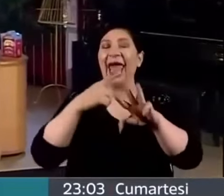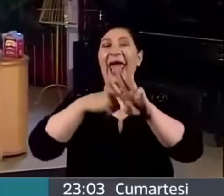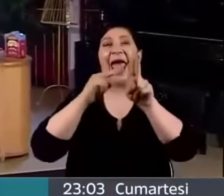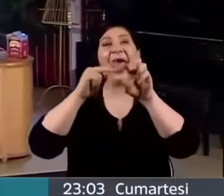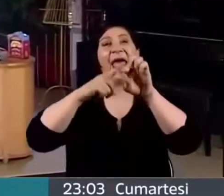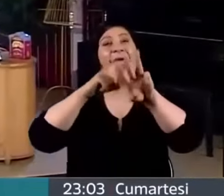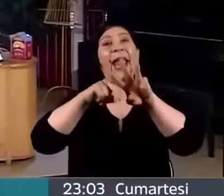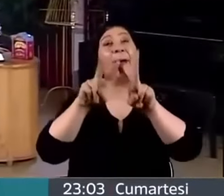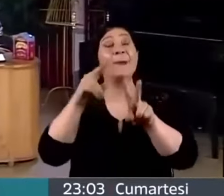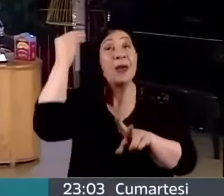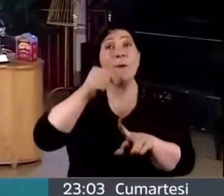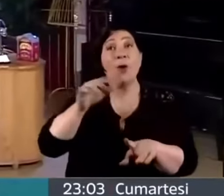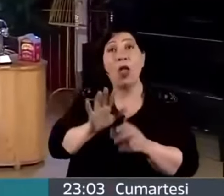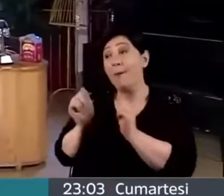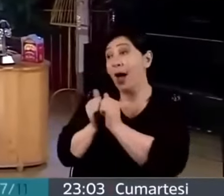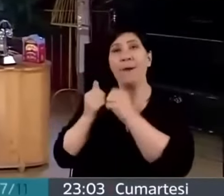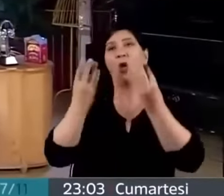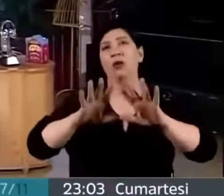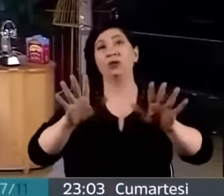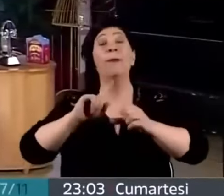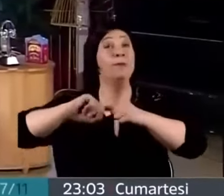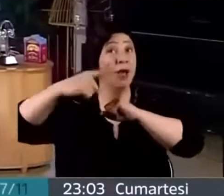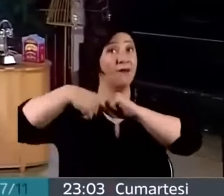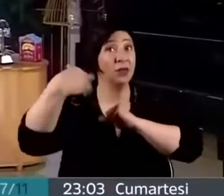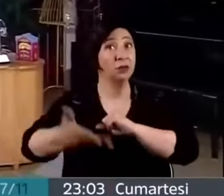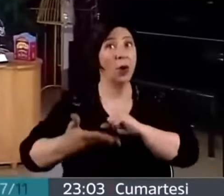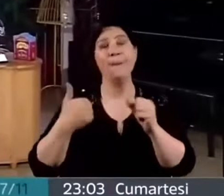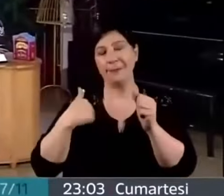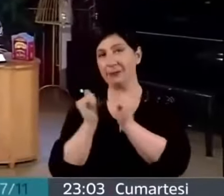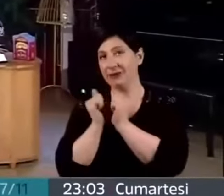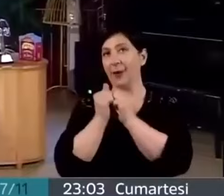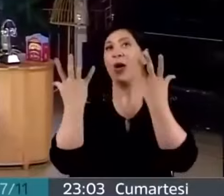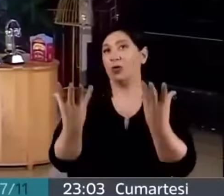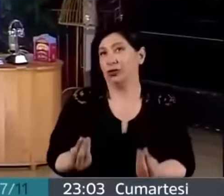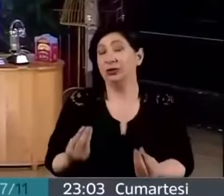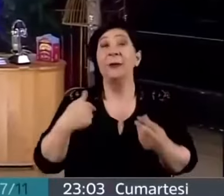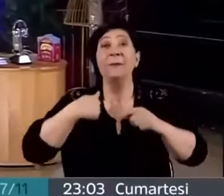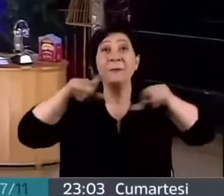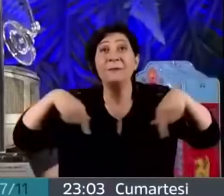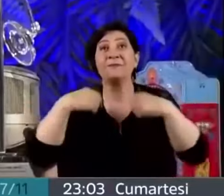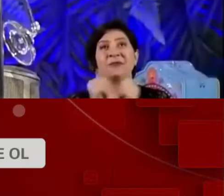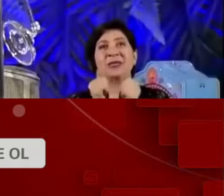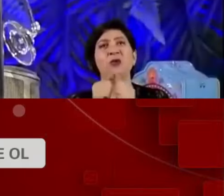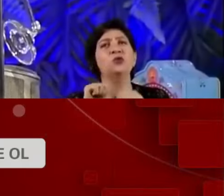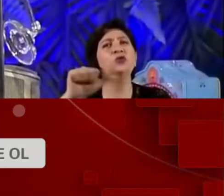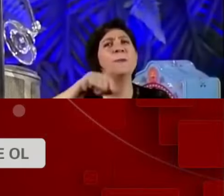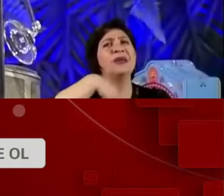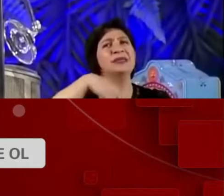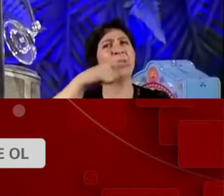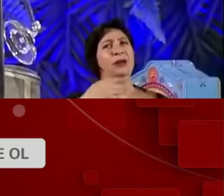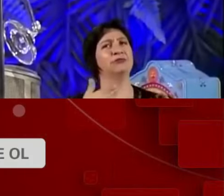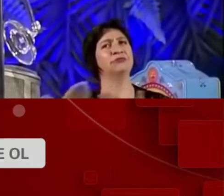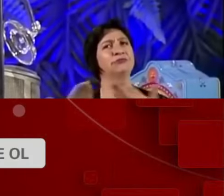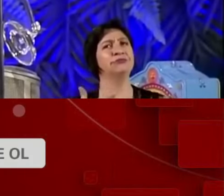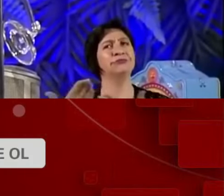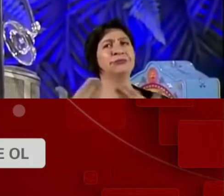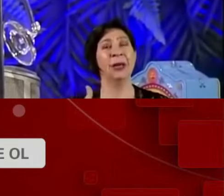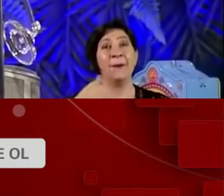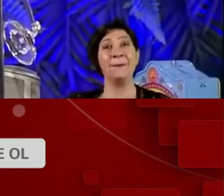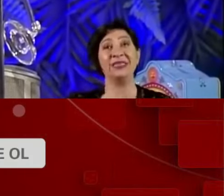İmamoğlu ile beraber olamıyoruz ama gelecek hafta burada bizimle olacak ve bizimle uzun bir zaman geçirecek. Ben de